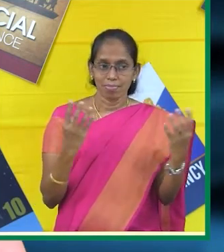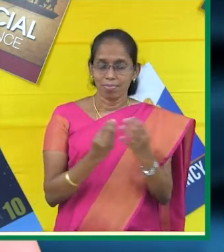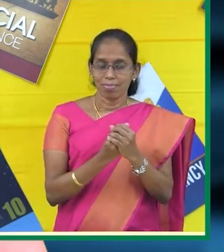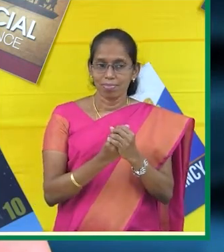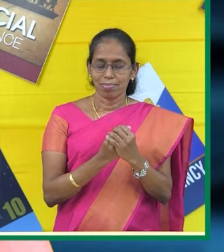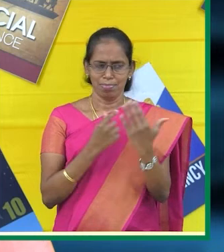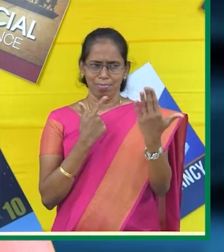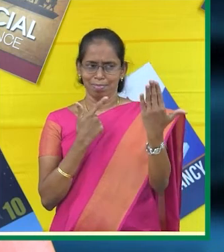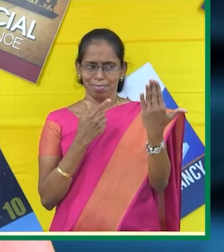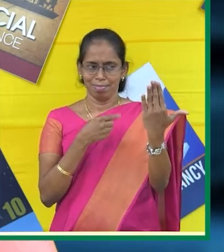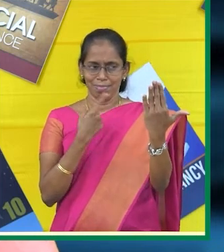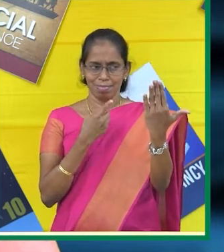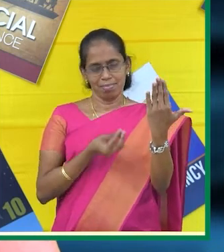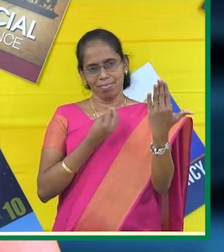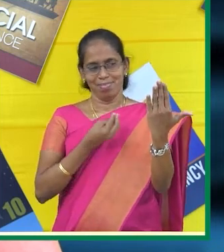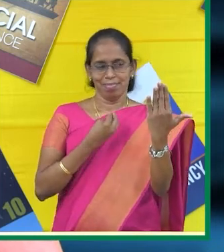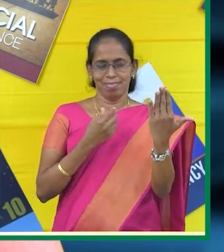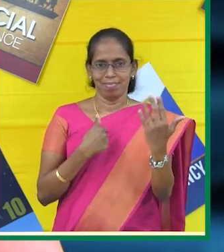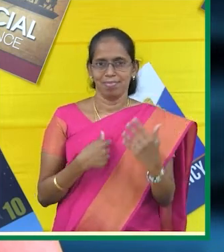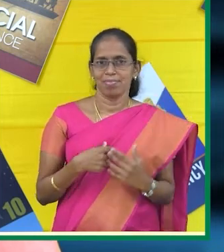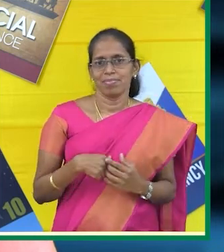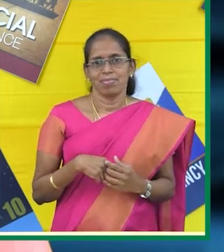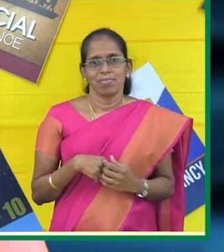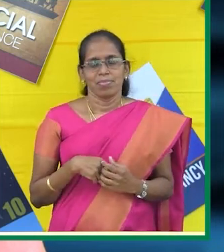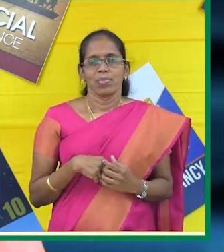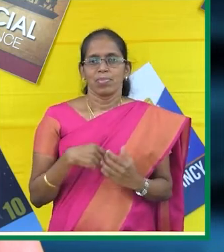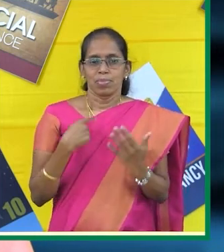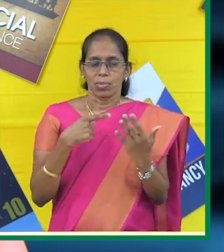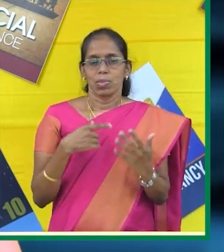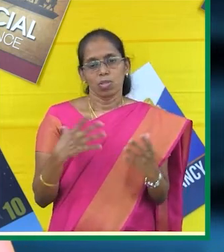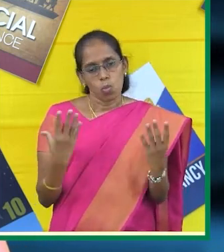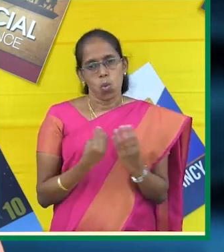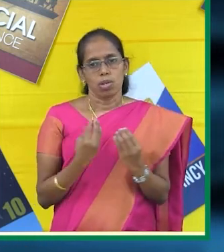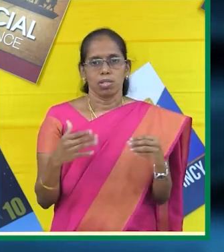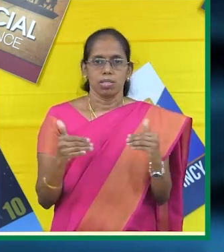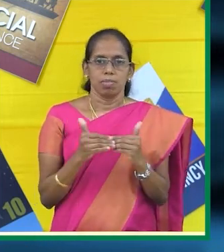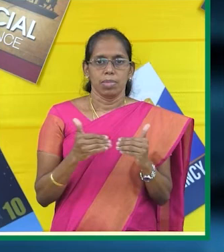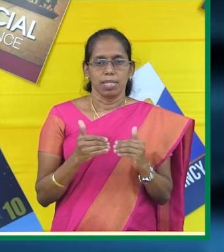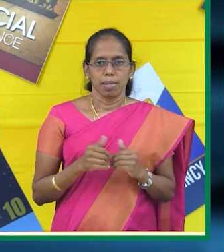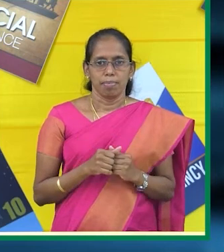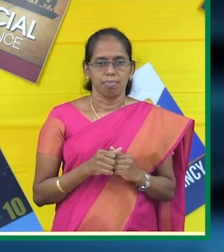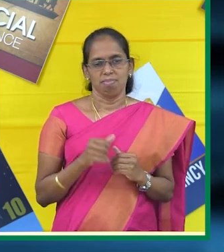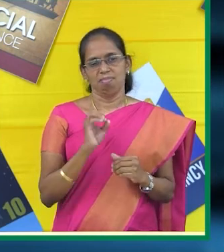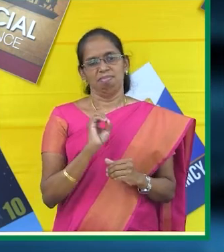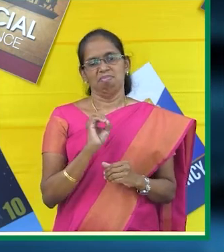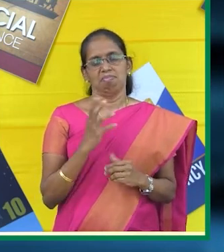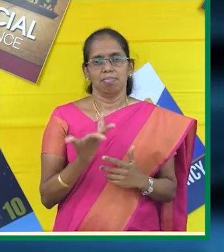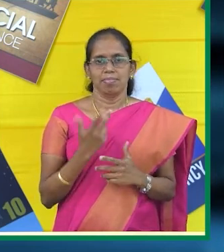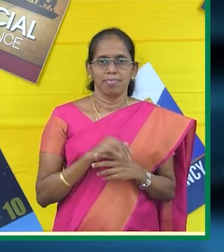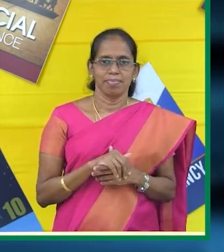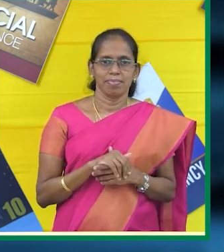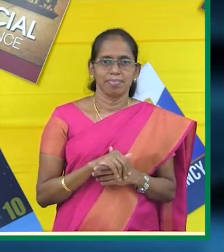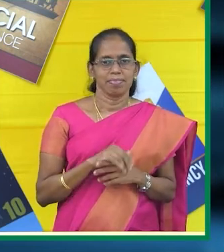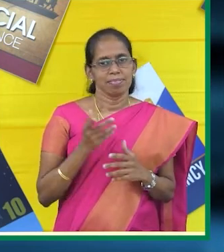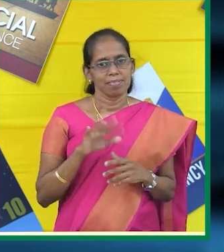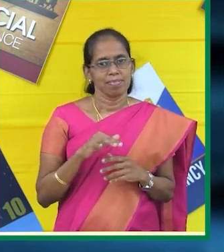நிலையிலே ஃபோனோ டெலஃபோட்டில் தன்னுடைய மனைவியை தொடர்பு கொள்ள நினைக்கிறார். அது முடியவில்லை. ஆனால் அதற்கு பிறகு அவர் அங்கிருந்து